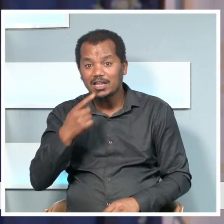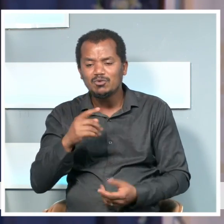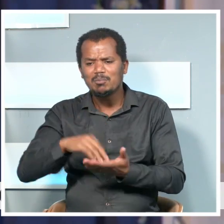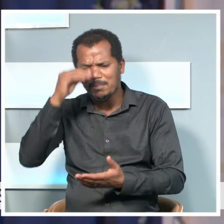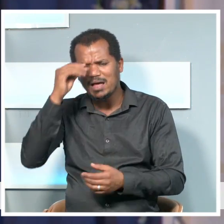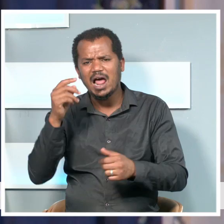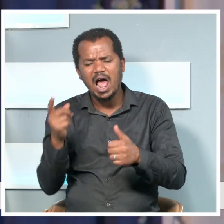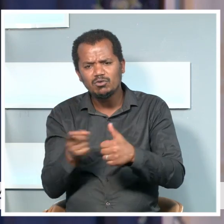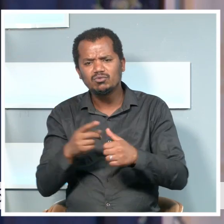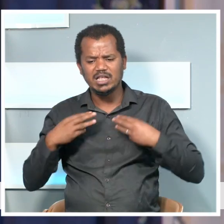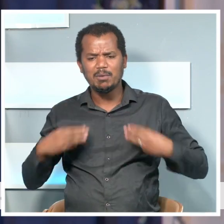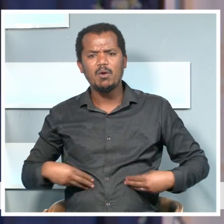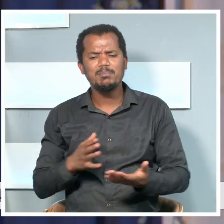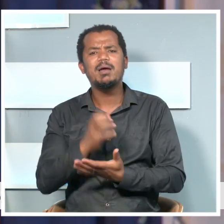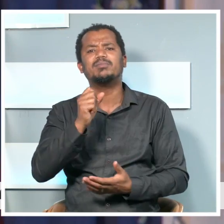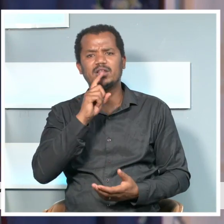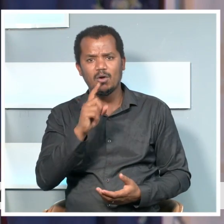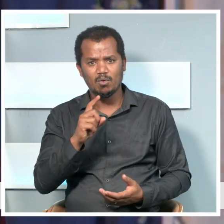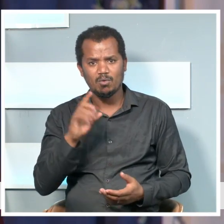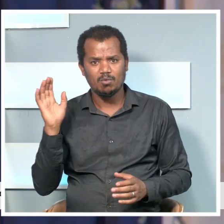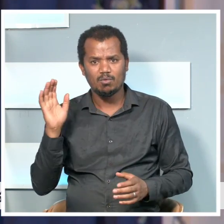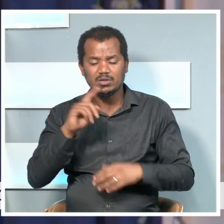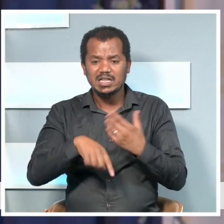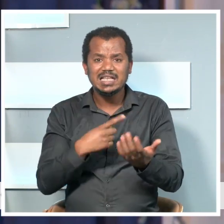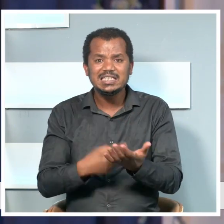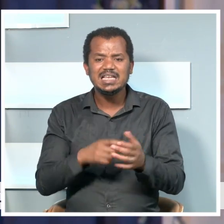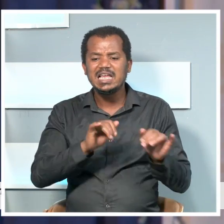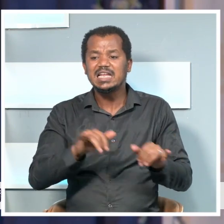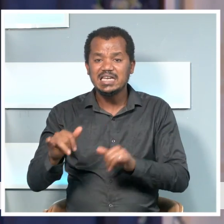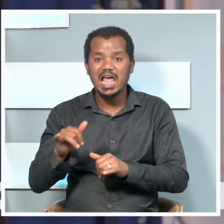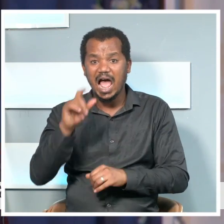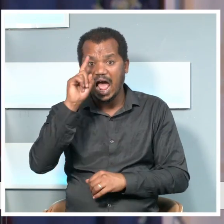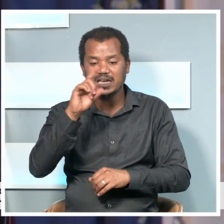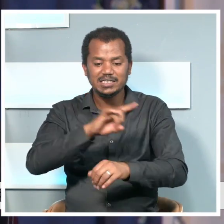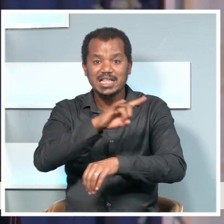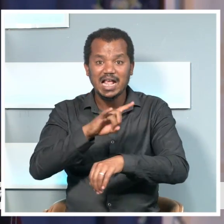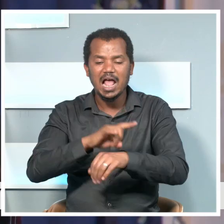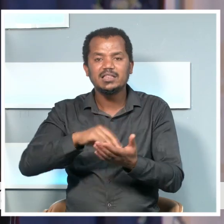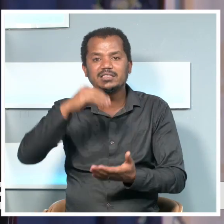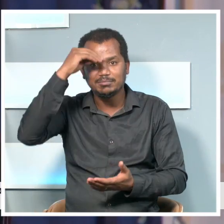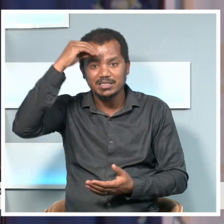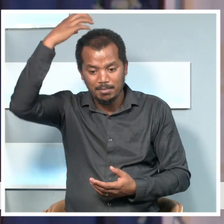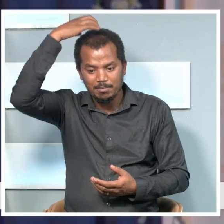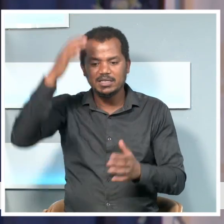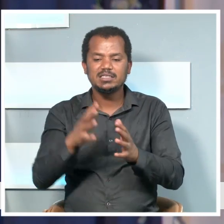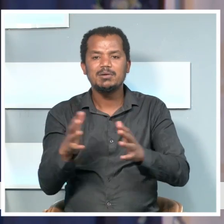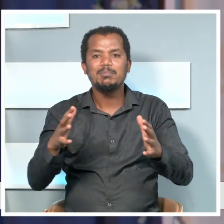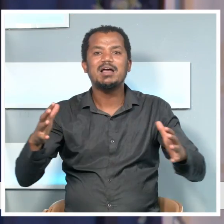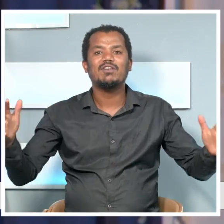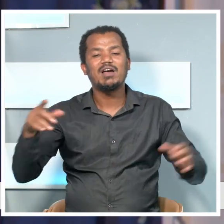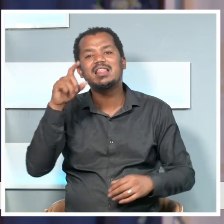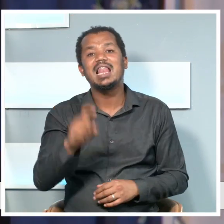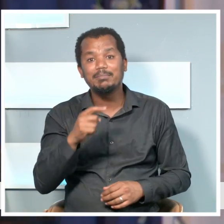ما بتكدي تانو ما بتنبينه موسدو سلازي إندها كار إندان رزيقا تمرت ما نجست ما صفات